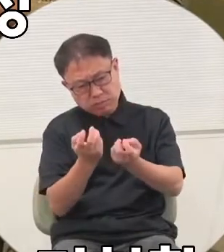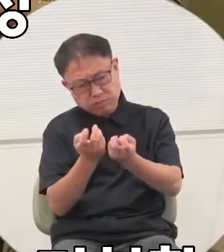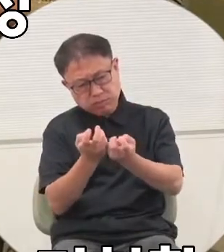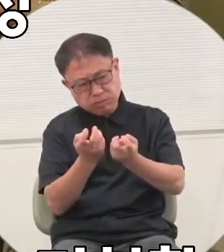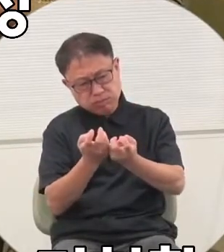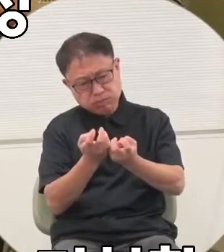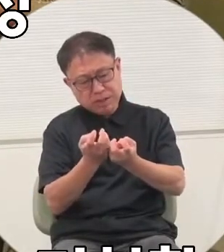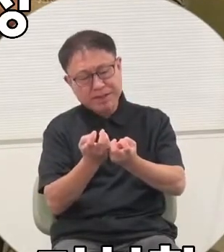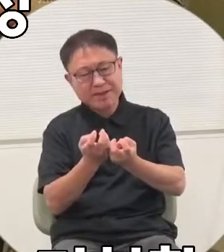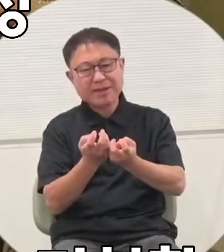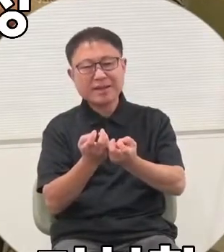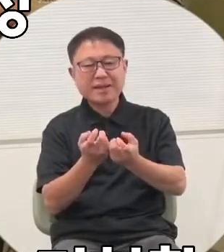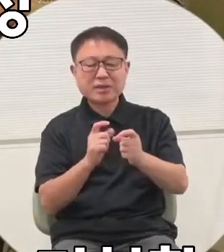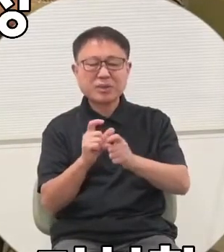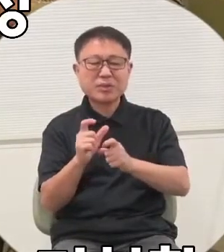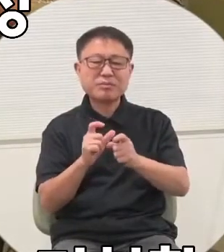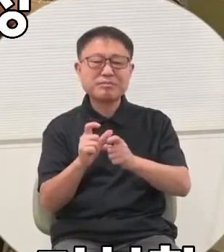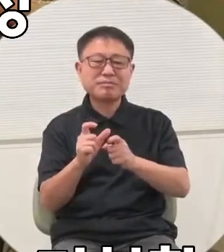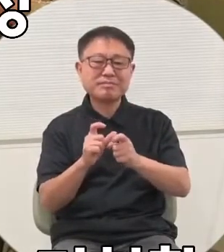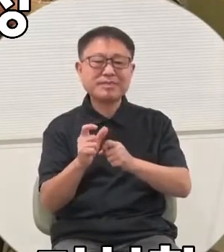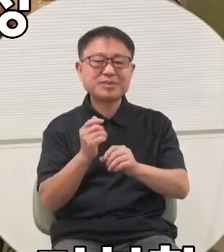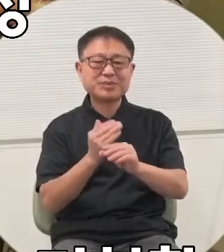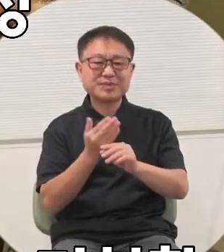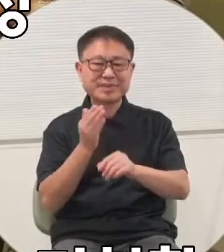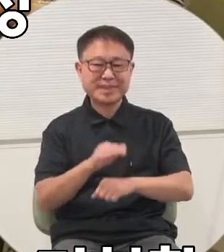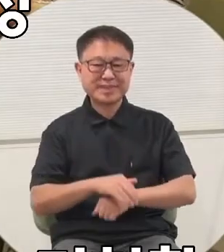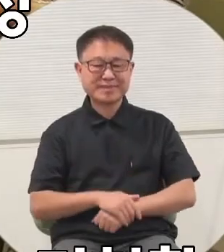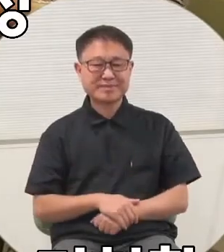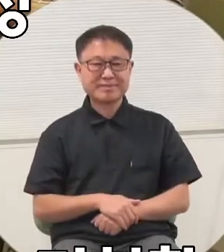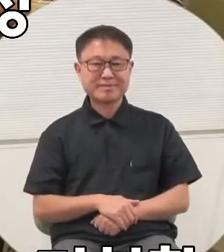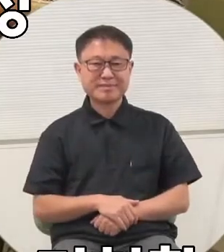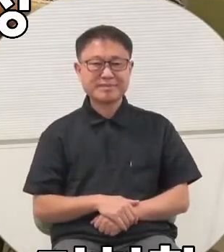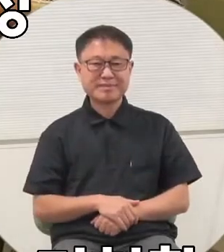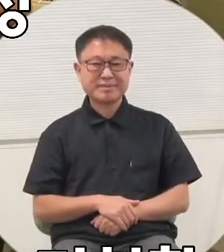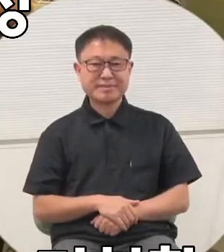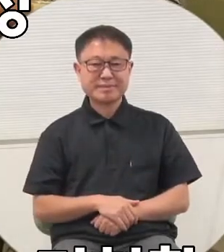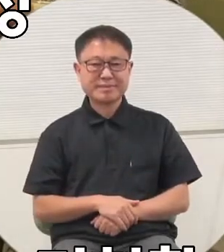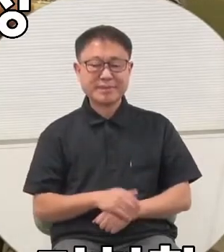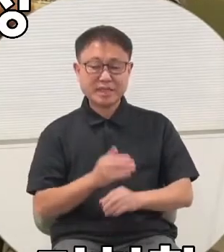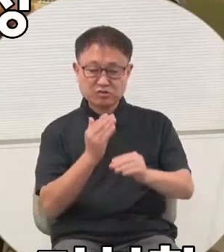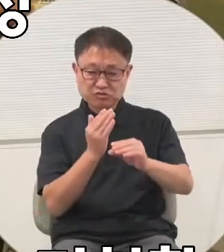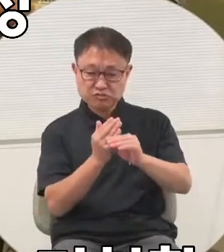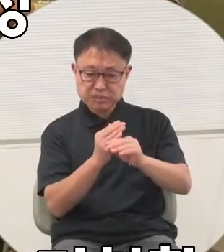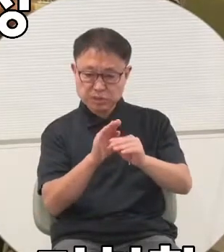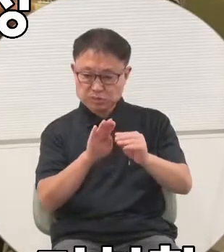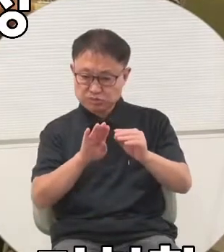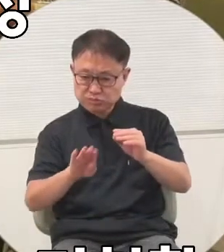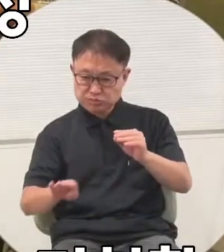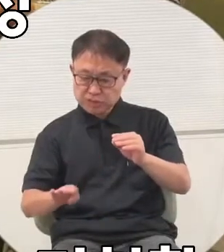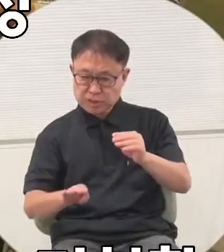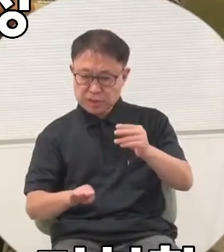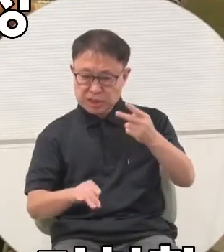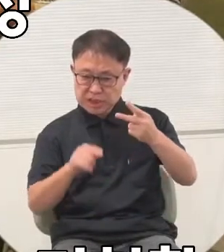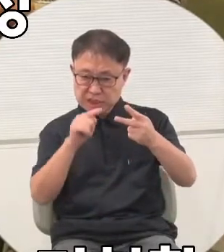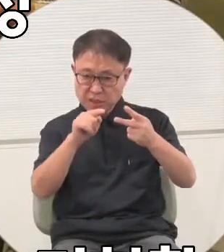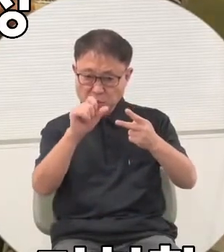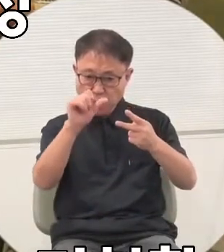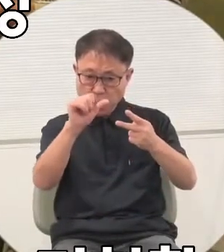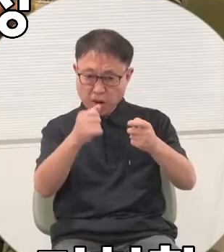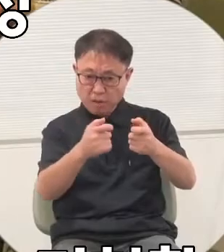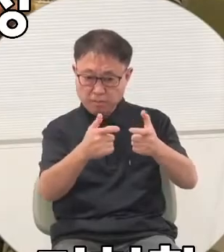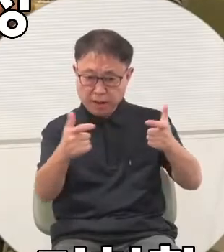이어나가야 될지를 이제 고민하고 있었는데 이제 중반 지나고 그 이후에 또 2.5까지 막